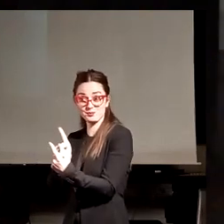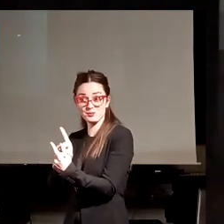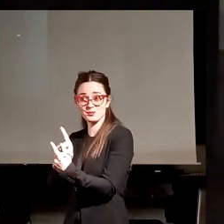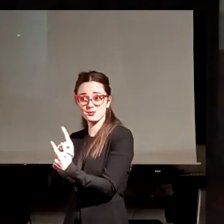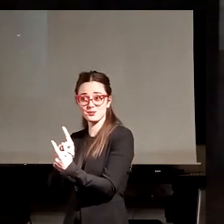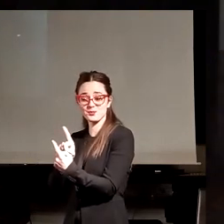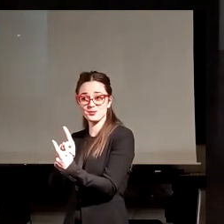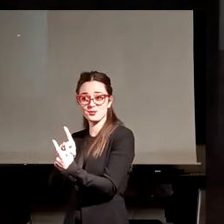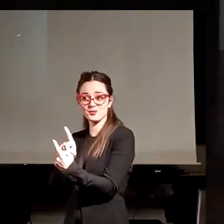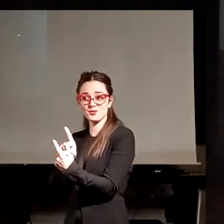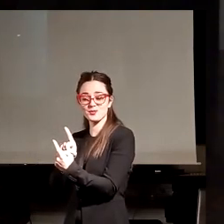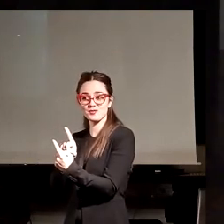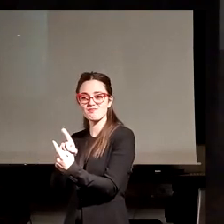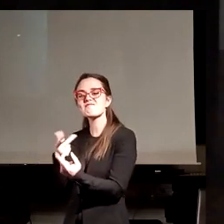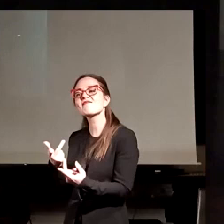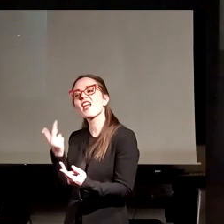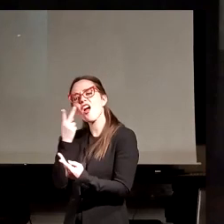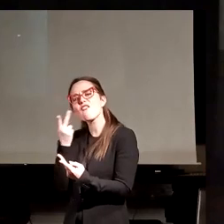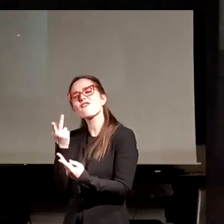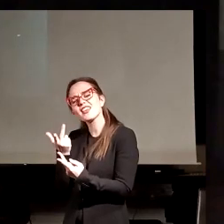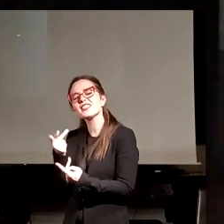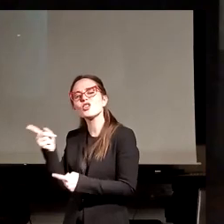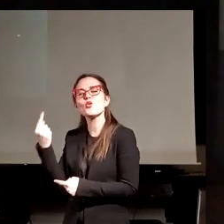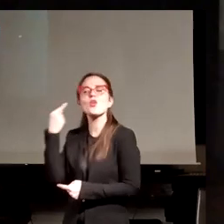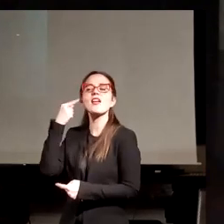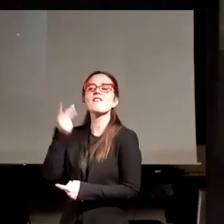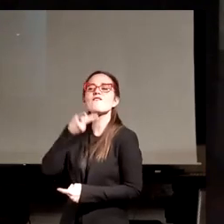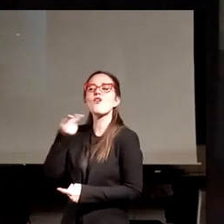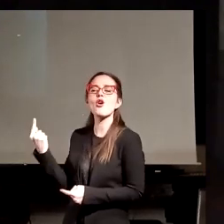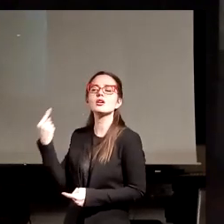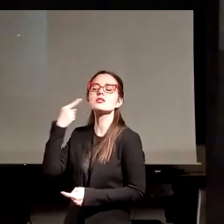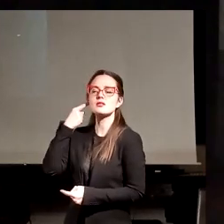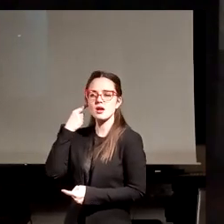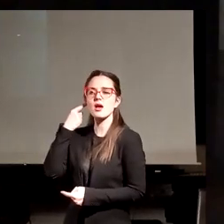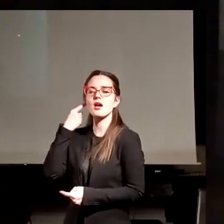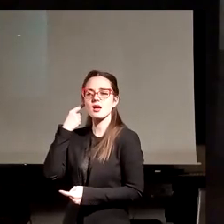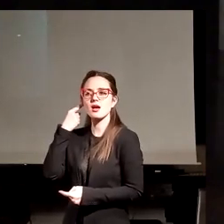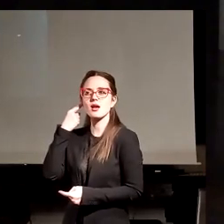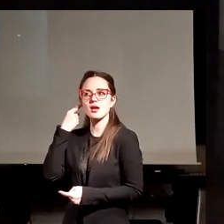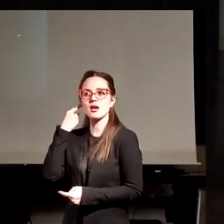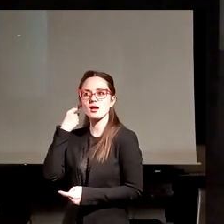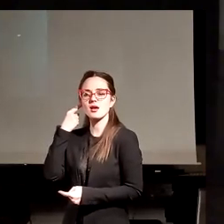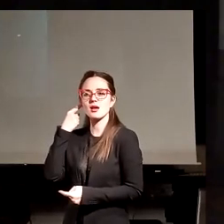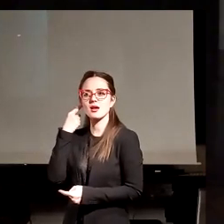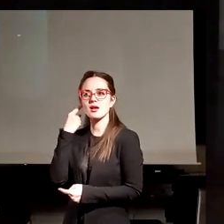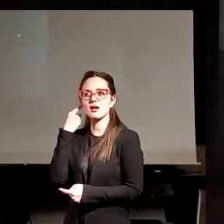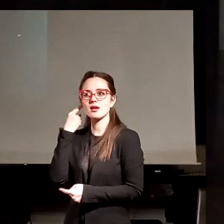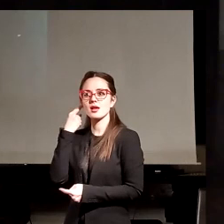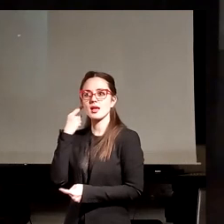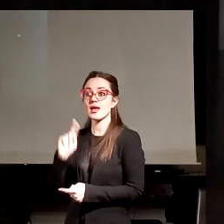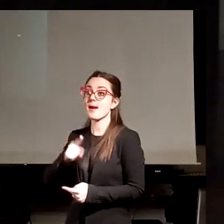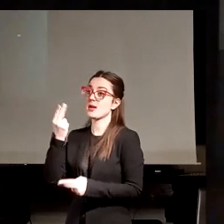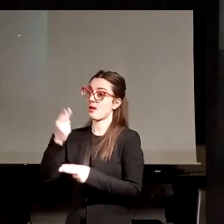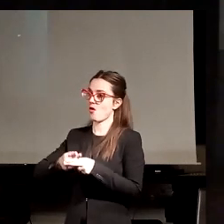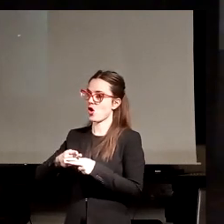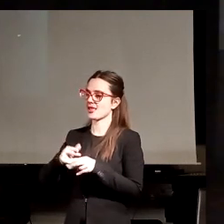ci siamo rivisti diverse volte riconosceva la mia voce è stato la prima volta è stato a